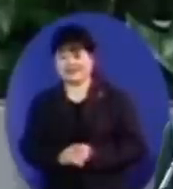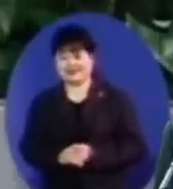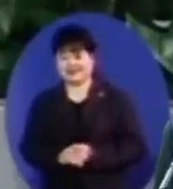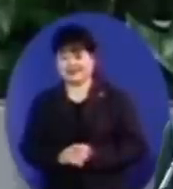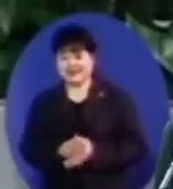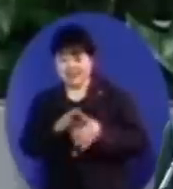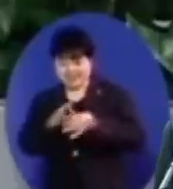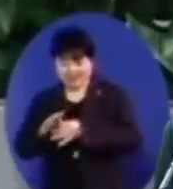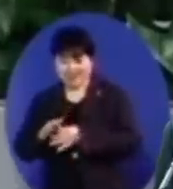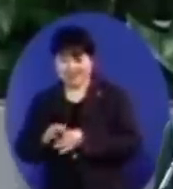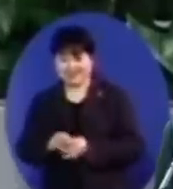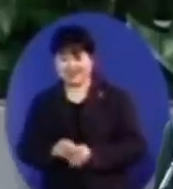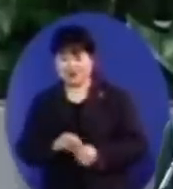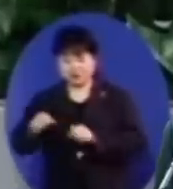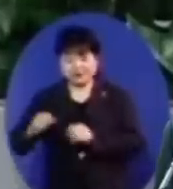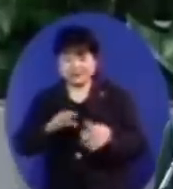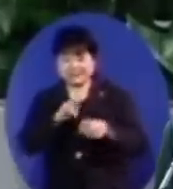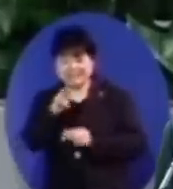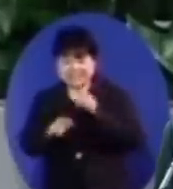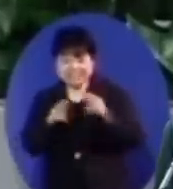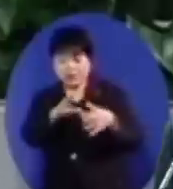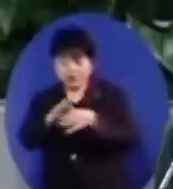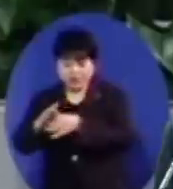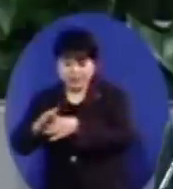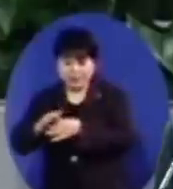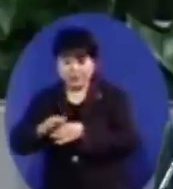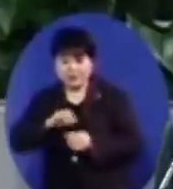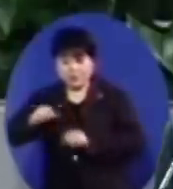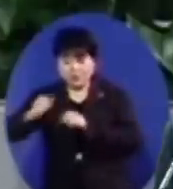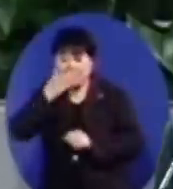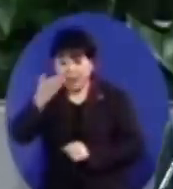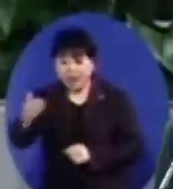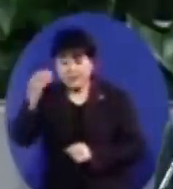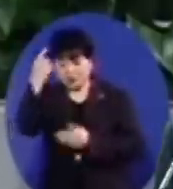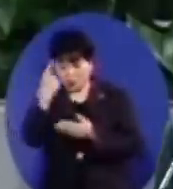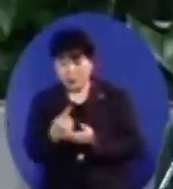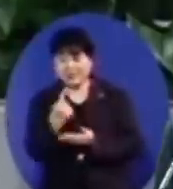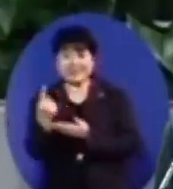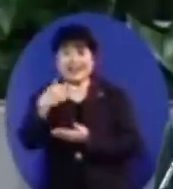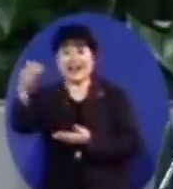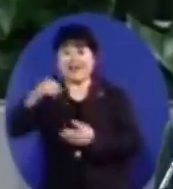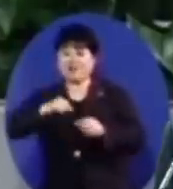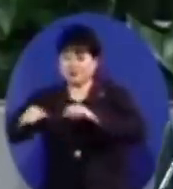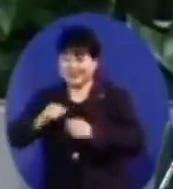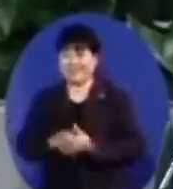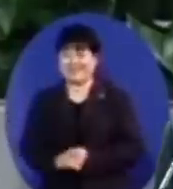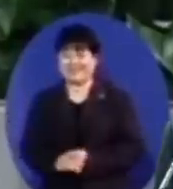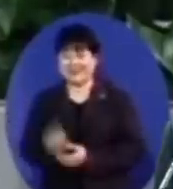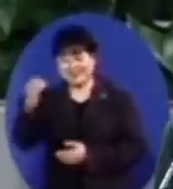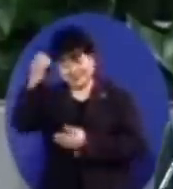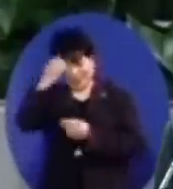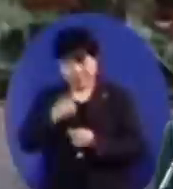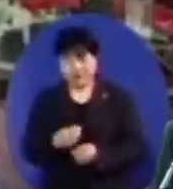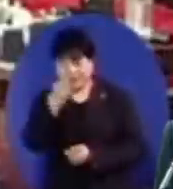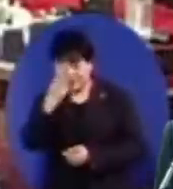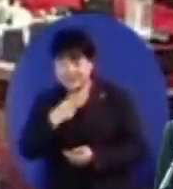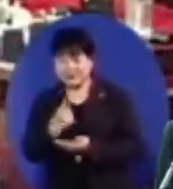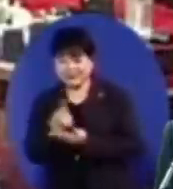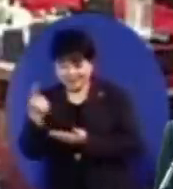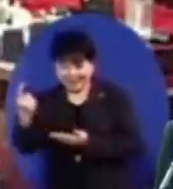기관차와 연결이 되기 전에 움직이지 말라는 것입니다. 너 성령이 오면 떠나라. 그들이 성령을 받고 예루살렘에서